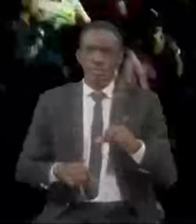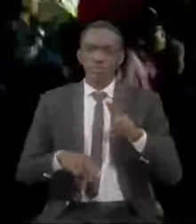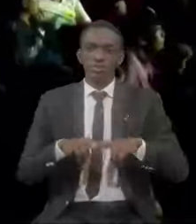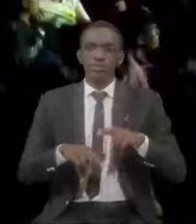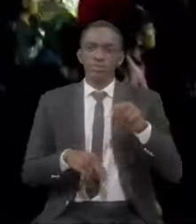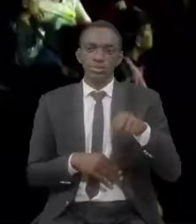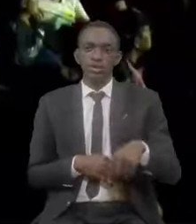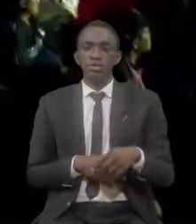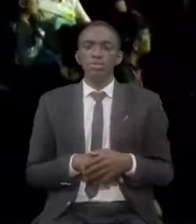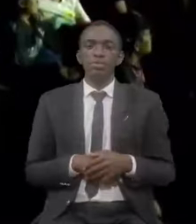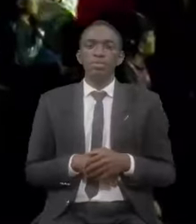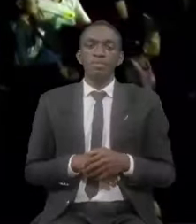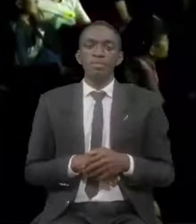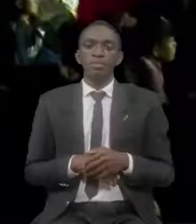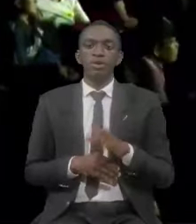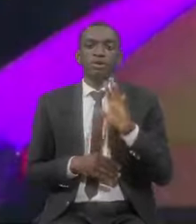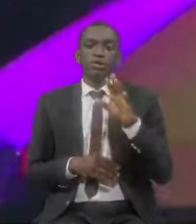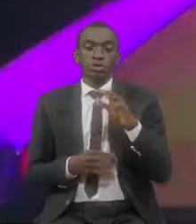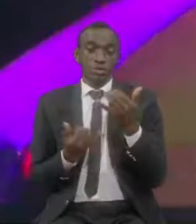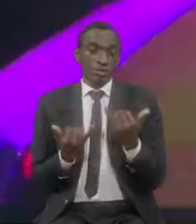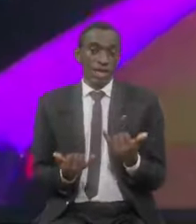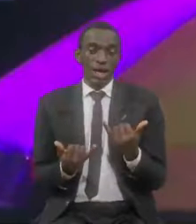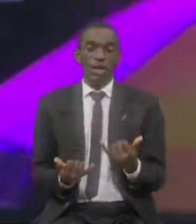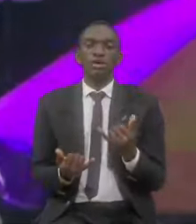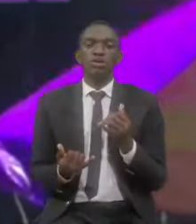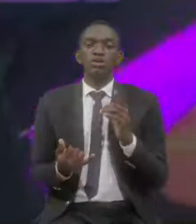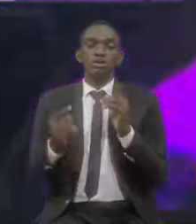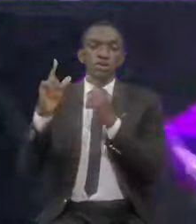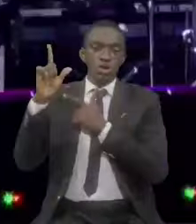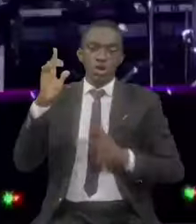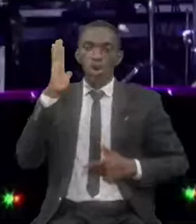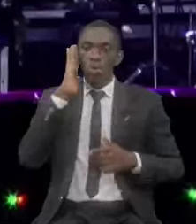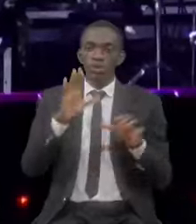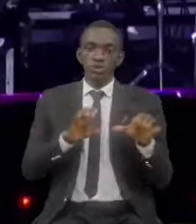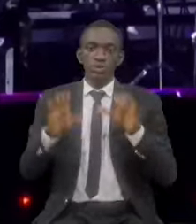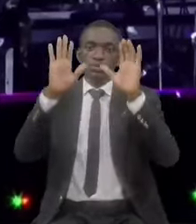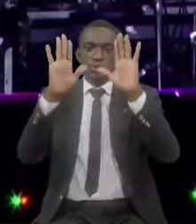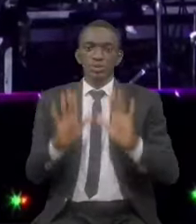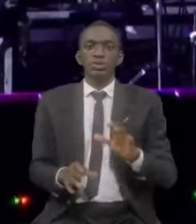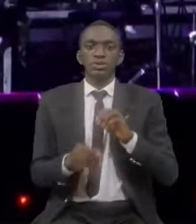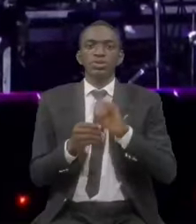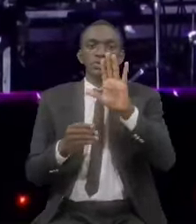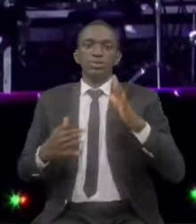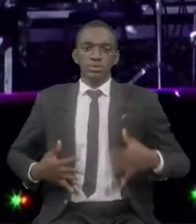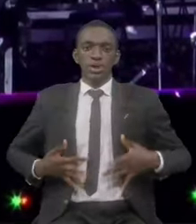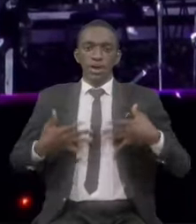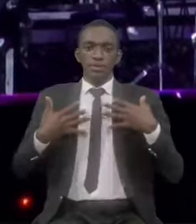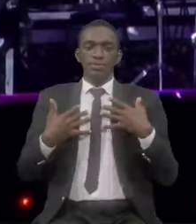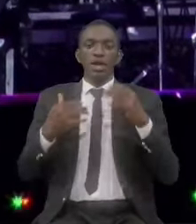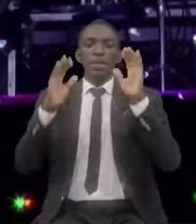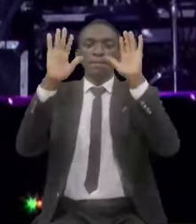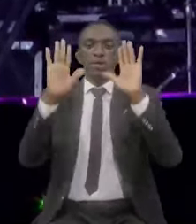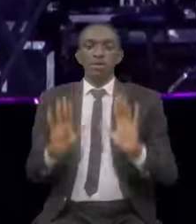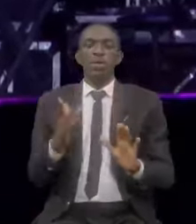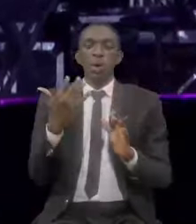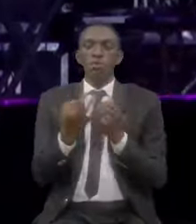plaît. Ce soir, le Seigneur fera des prodiges, des miracles dans votre vie. Le